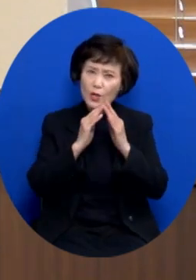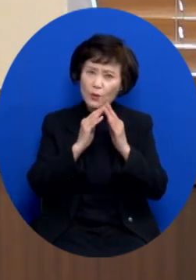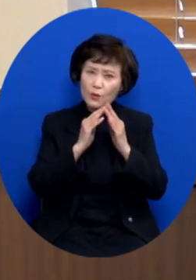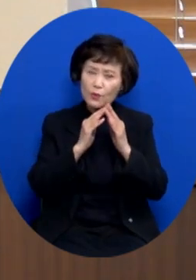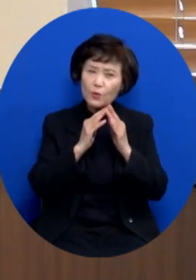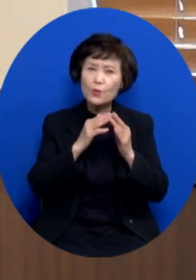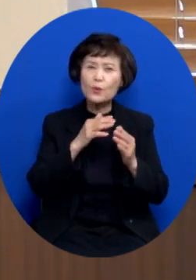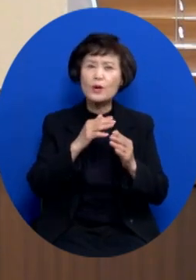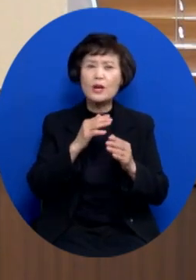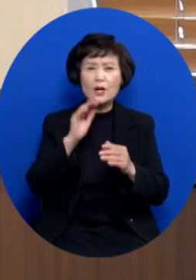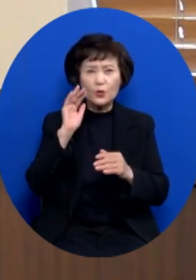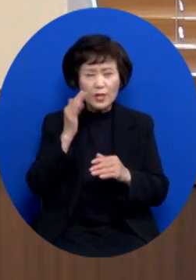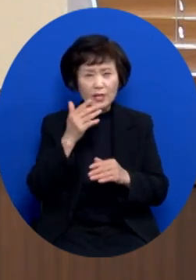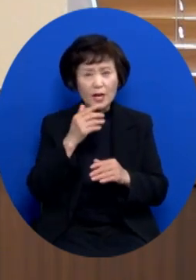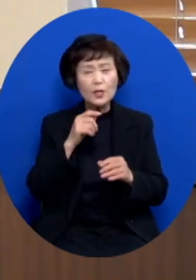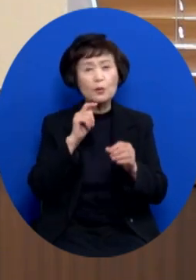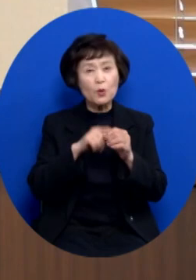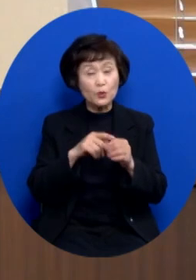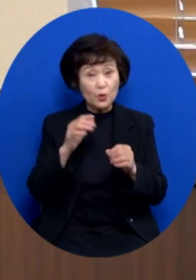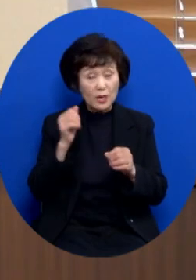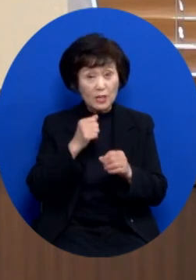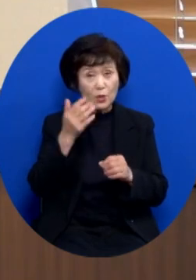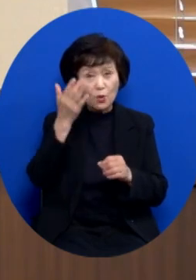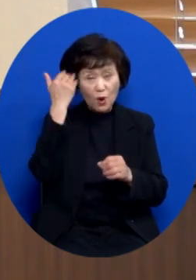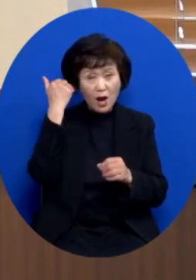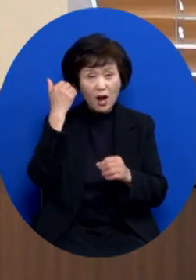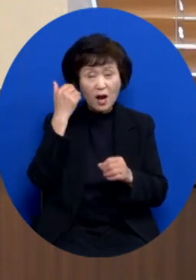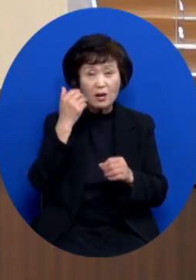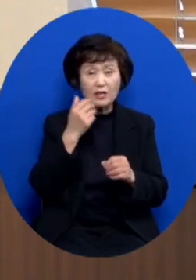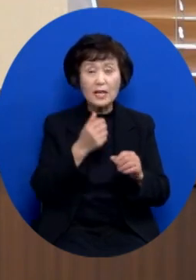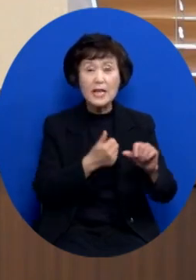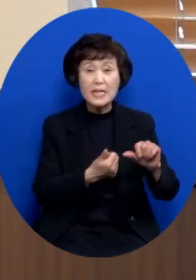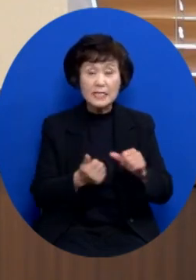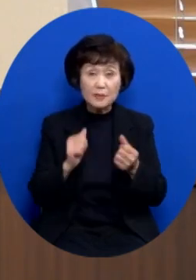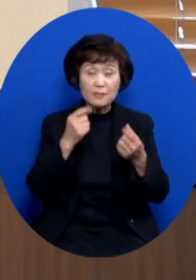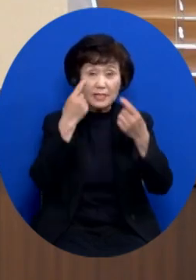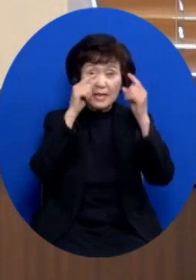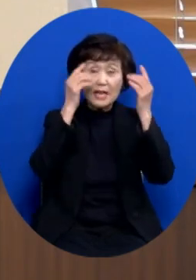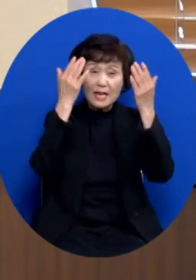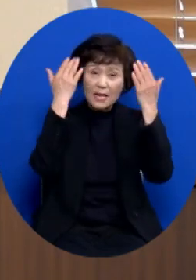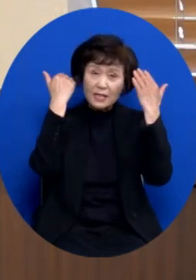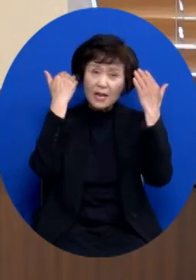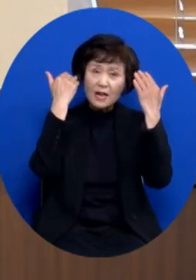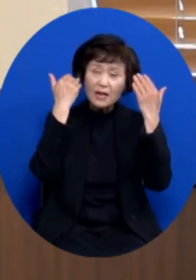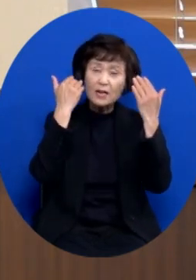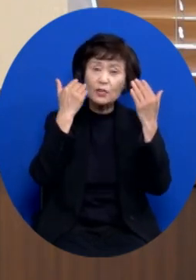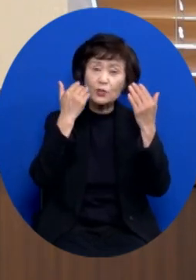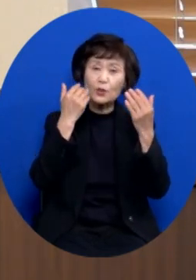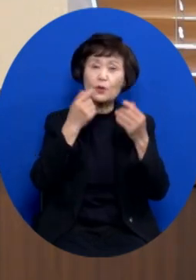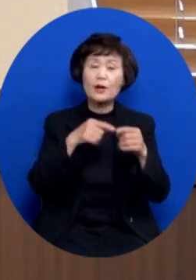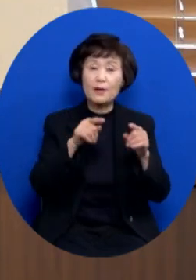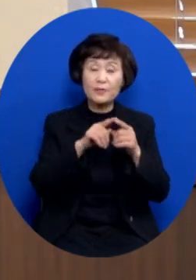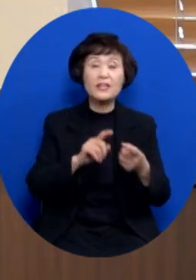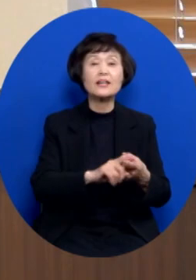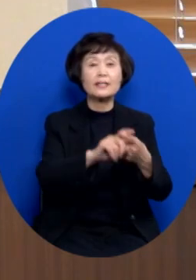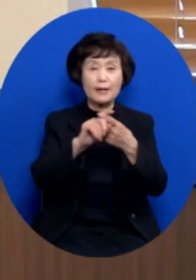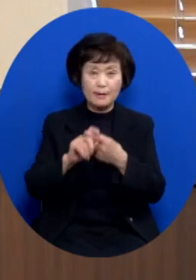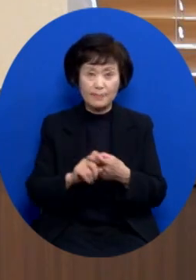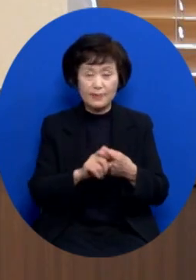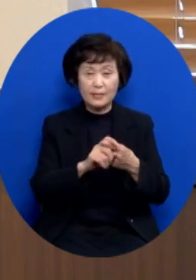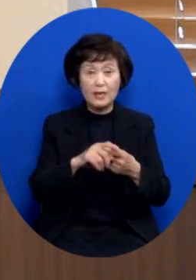목적으로 과거의 수도 침례신학대학교와 우리 침례신학대학교가 연합을 해서